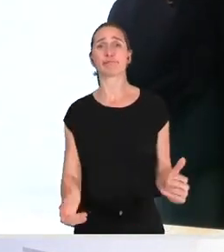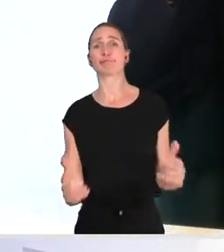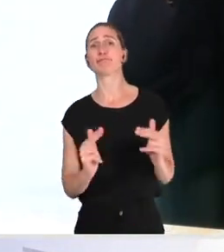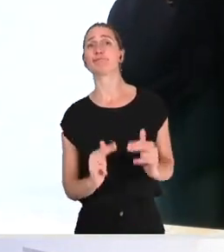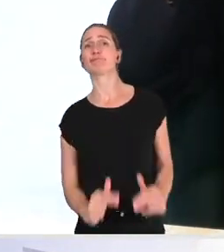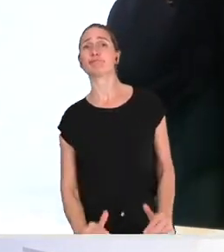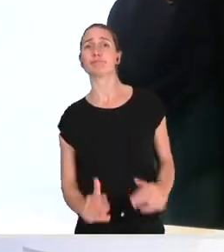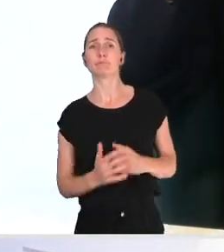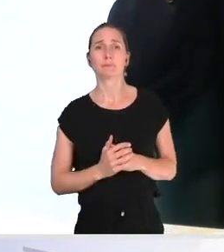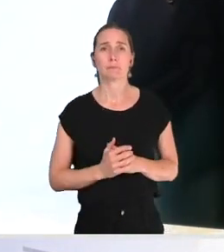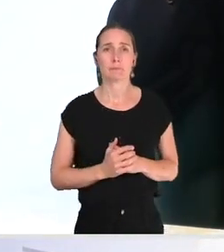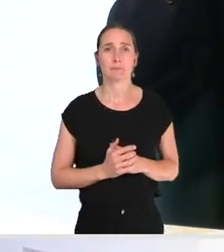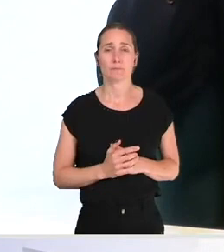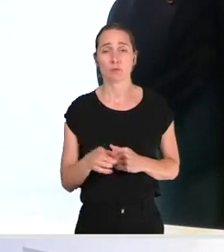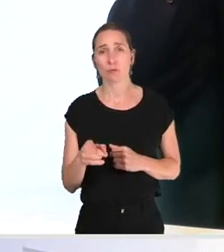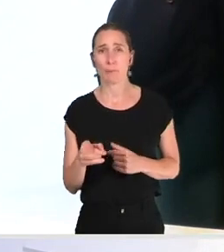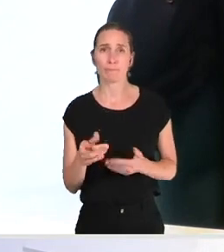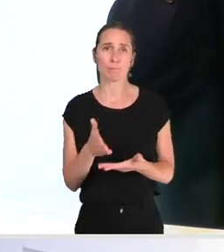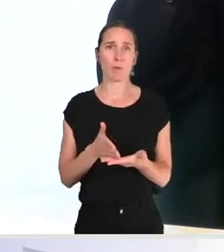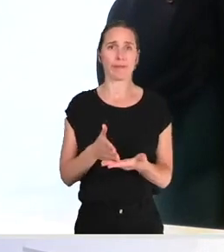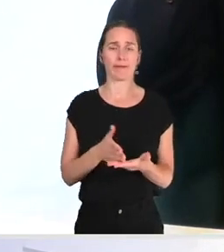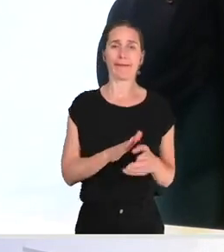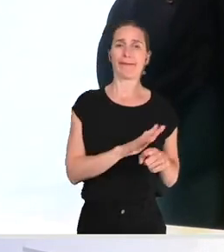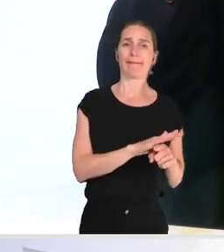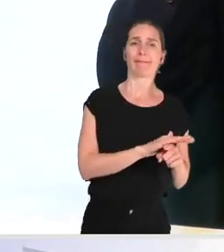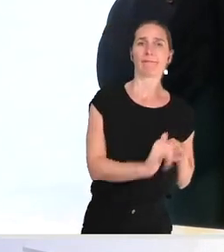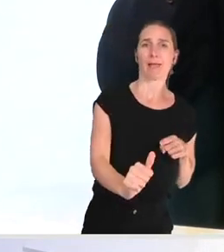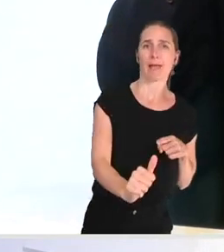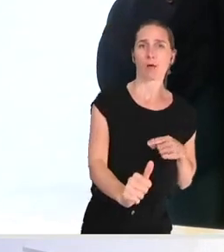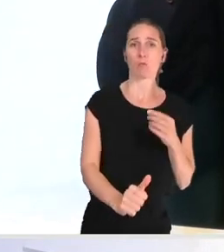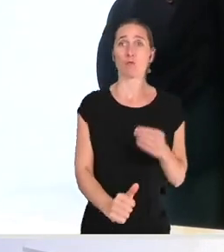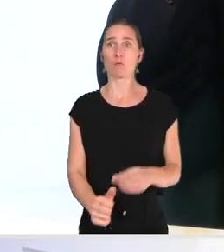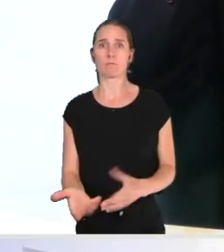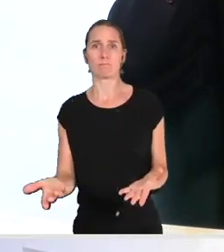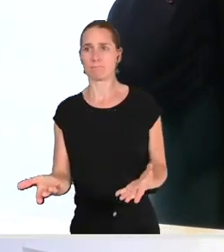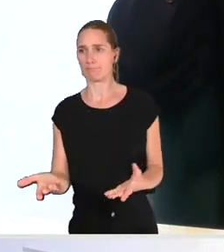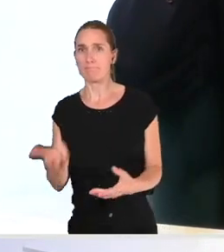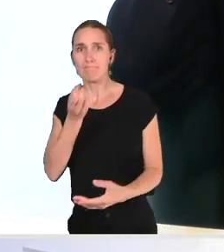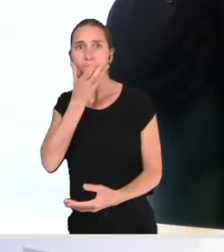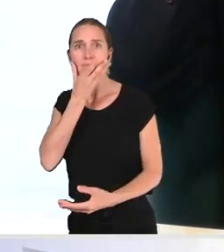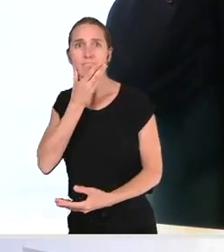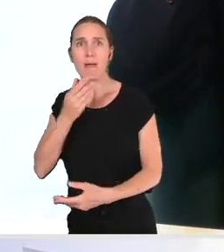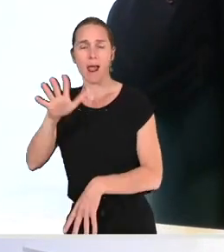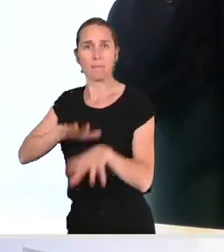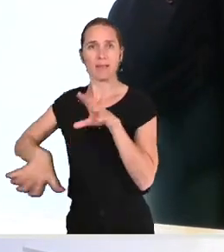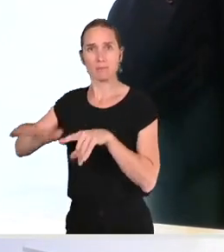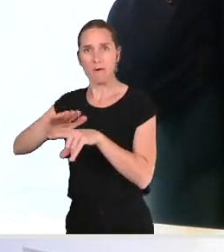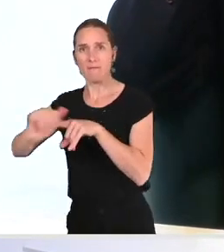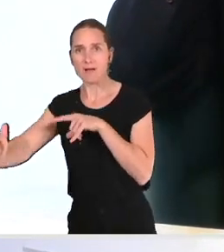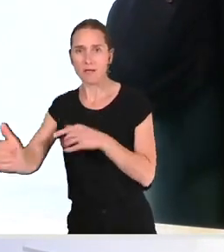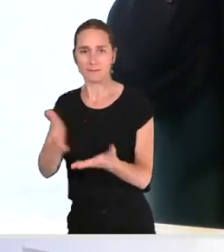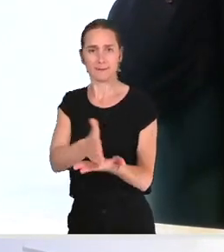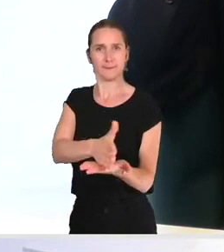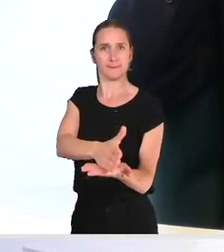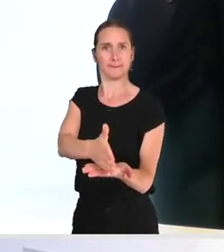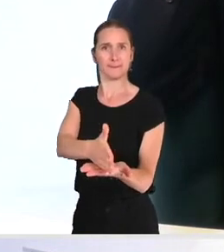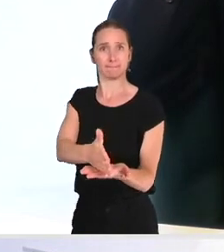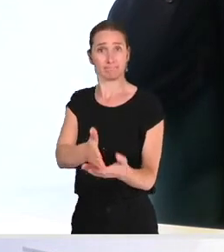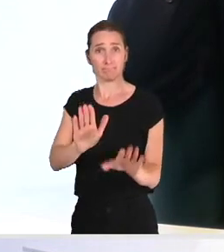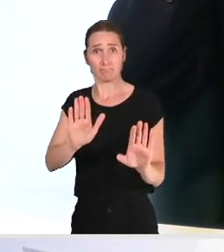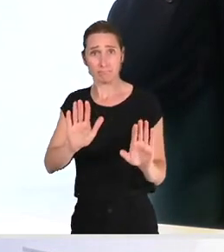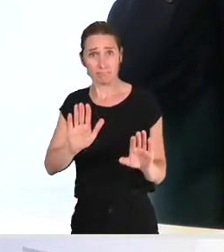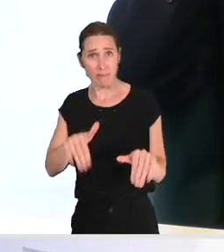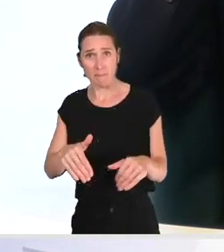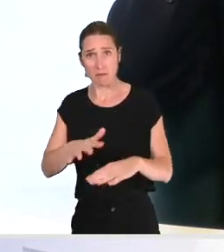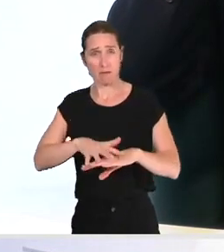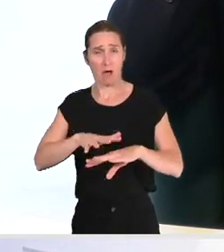êtes à mi-chemin entre ne rien faire et faire un bel aménagement. Pourtant, ce quartier de Grenoble a du potentiel, il est attractif, Émilie